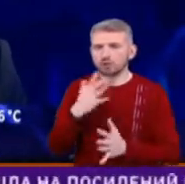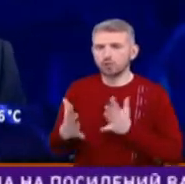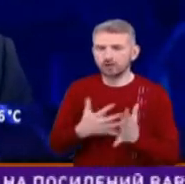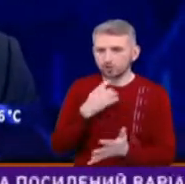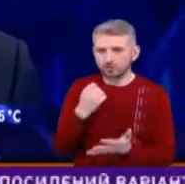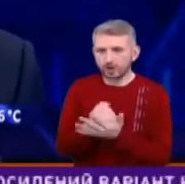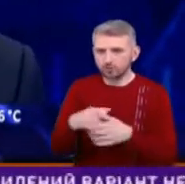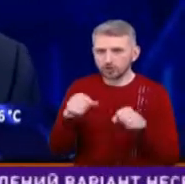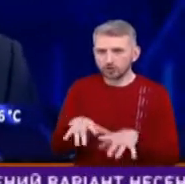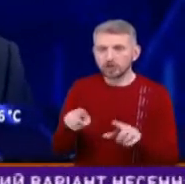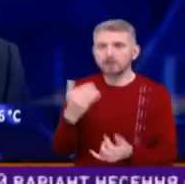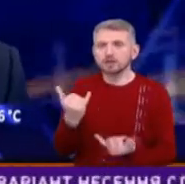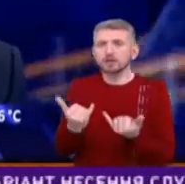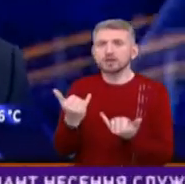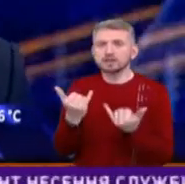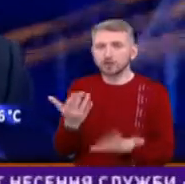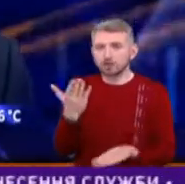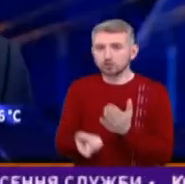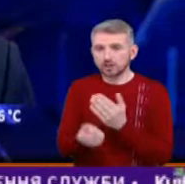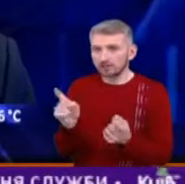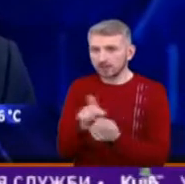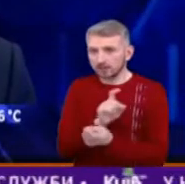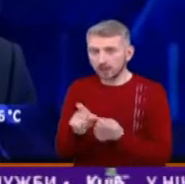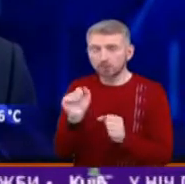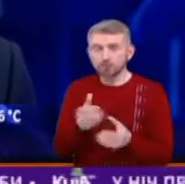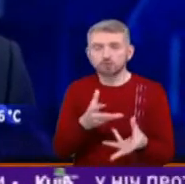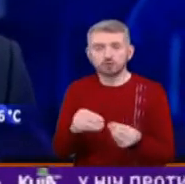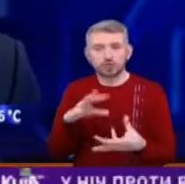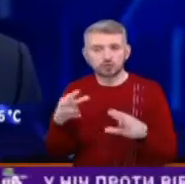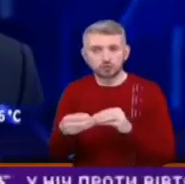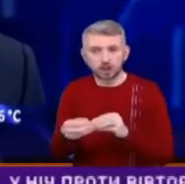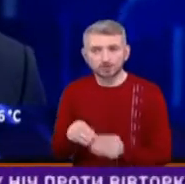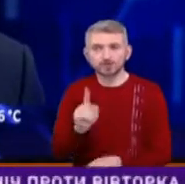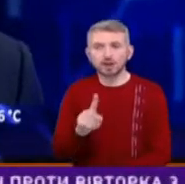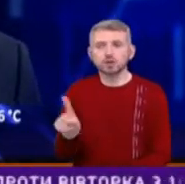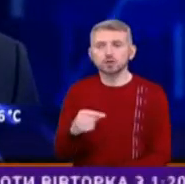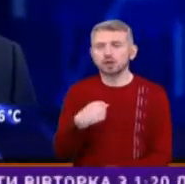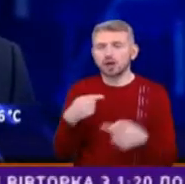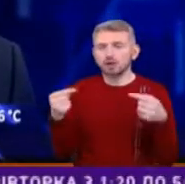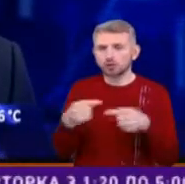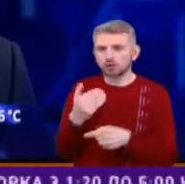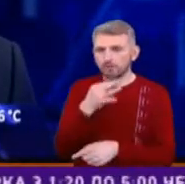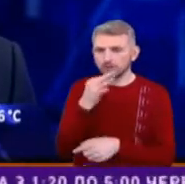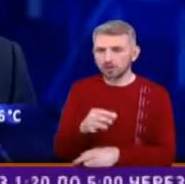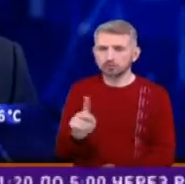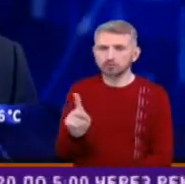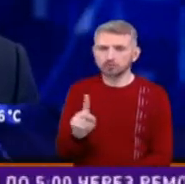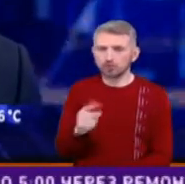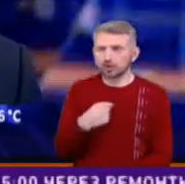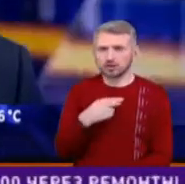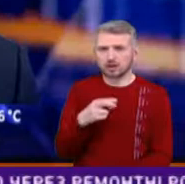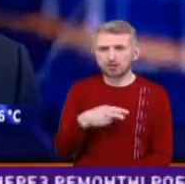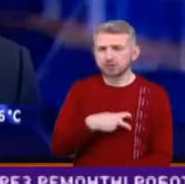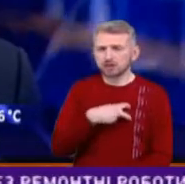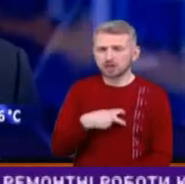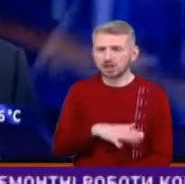рішення, тому навіть зараз, якщо якісь з'являться скандали, то це теж може вплинути на результат. Але що я точно вам скажу, що я б не